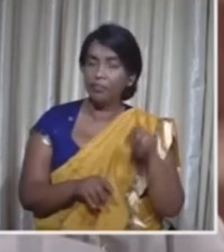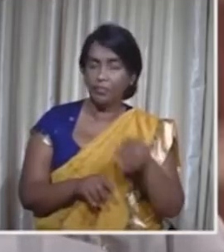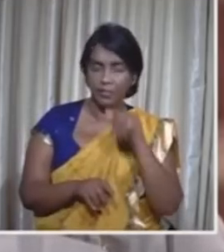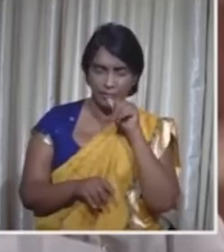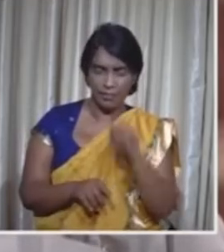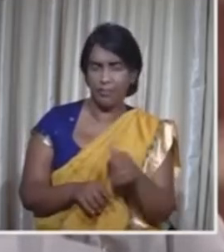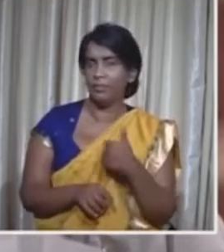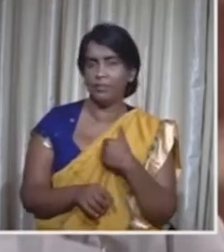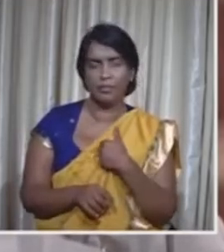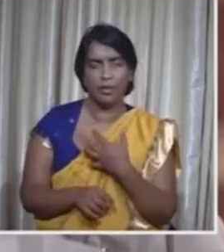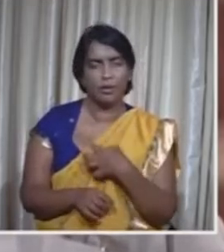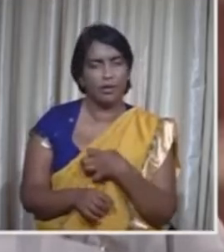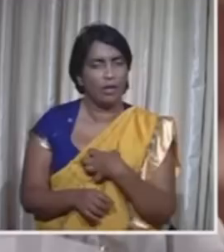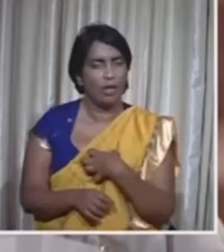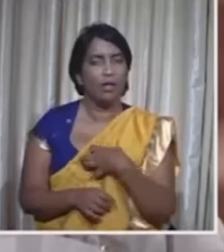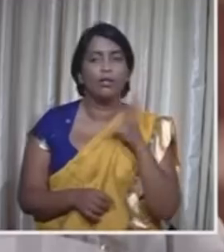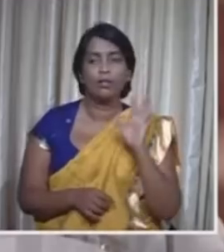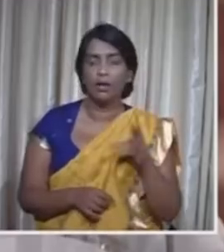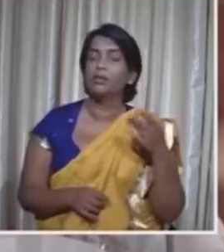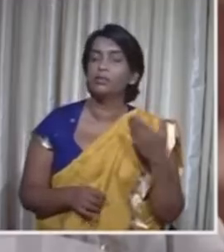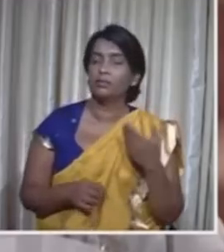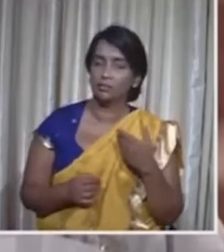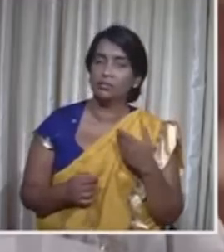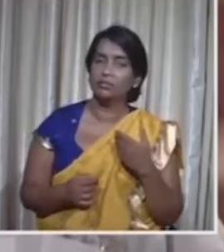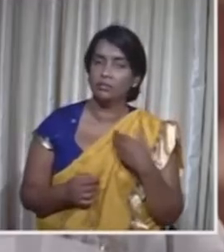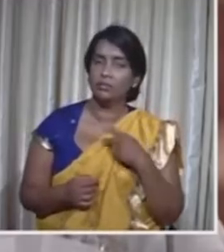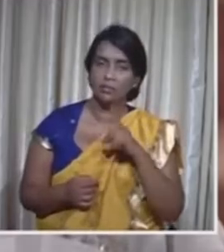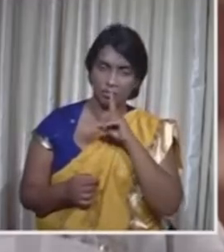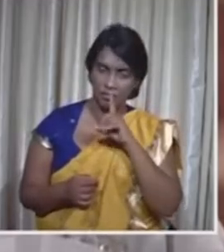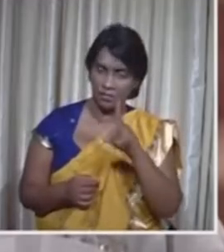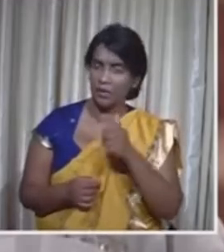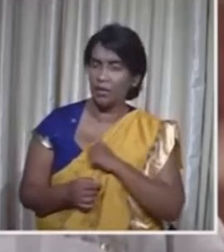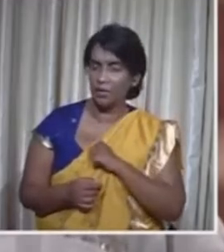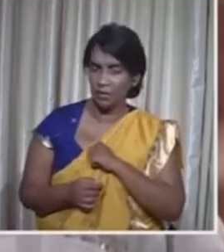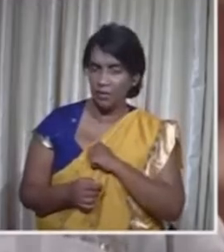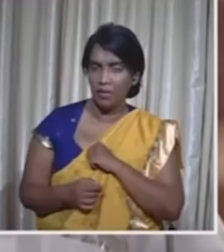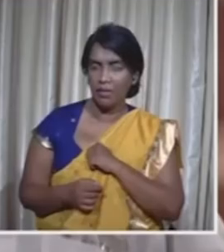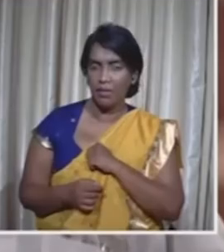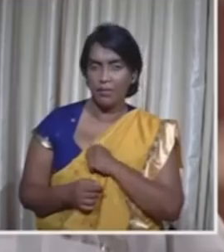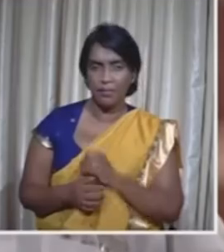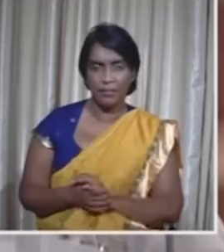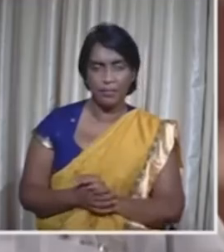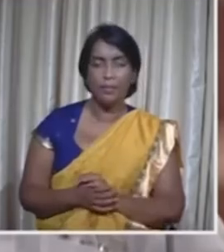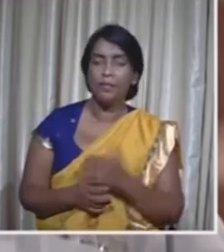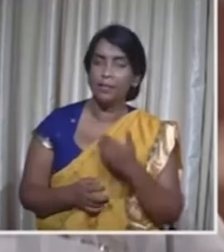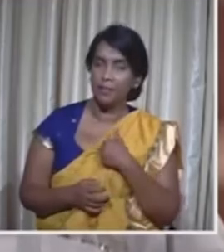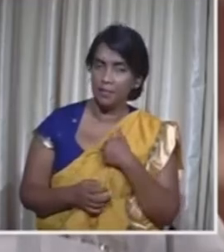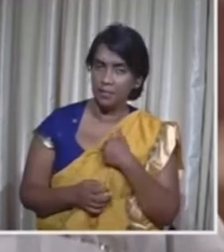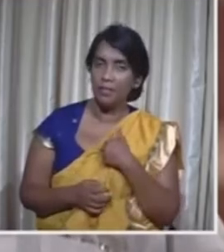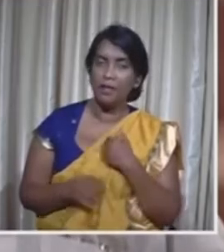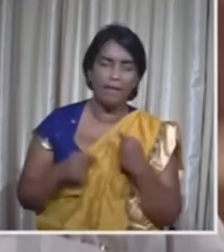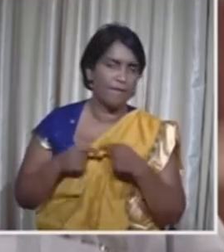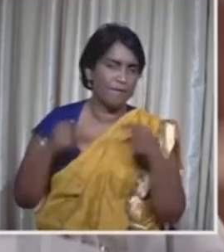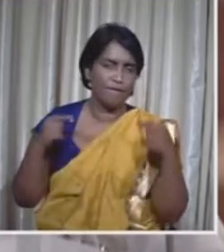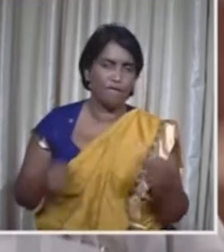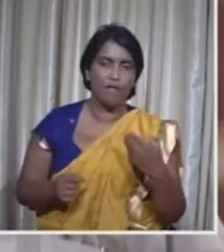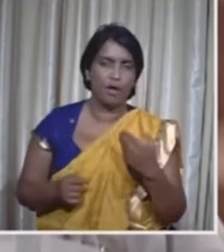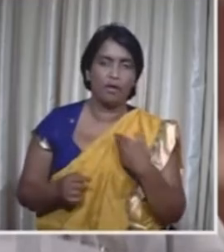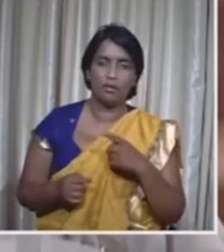பதிவு செய்யப்பட வேண்டிய விடயமாகும். நான் இதனை இந்த உயர்ந்த சபையினூடாக என்னுடைய கண்டனத்தை பதிவு செய்கின்றேன். மிக முக்கியமாக